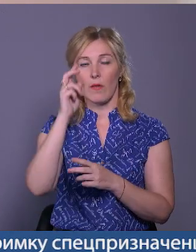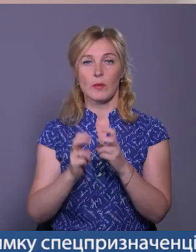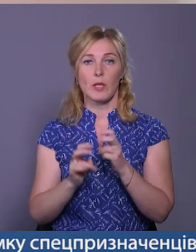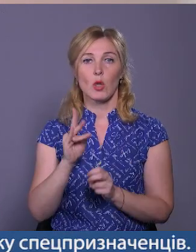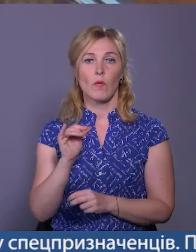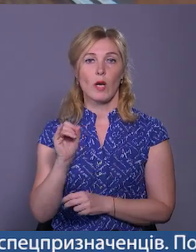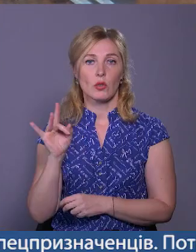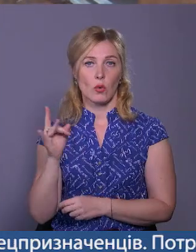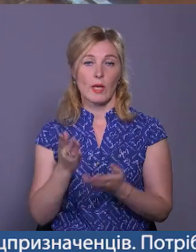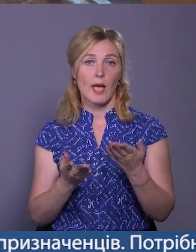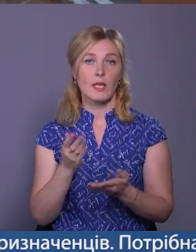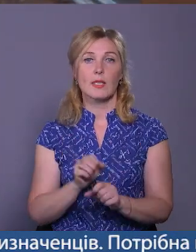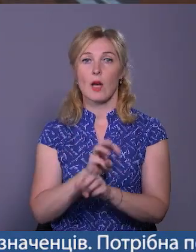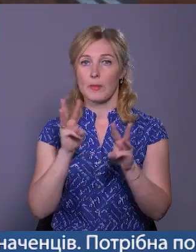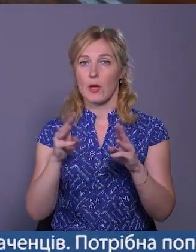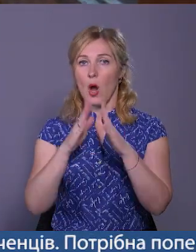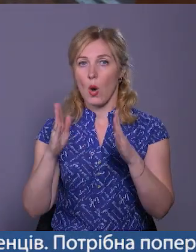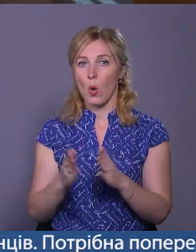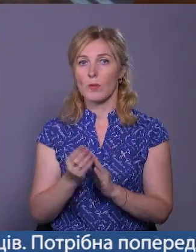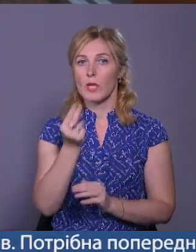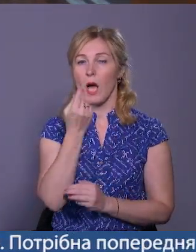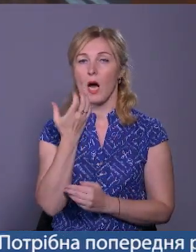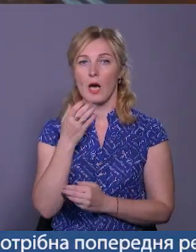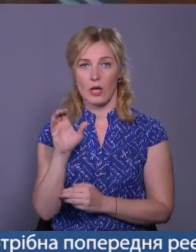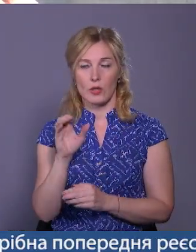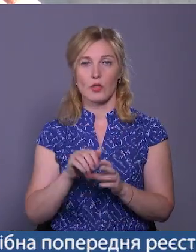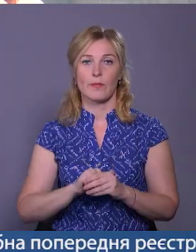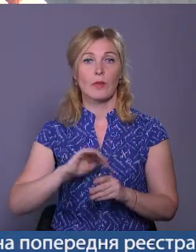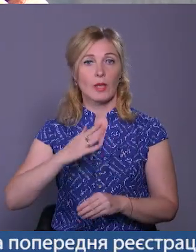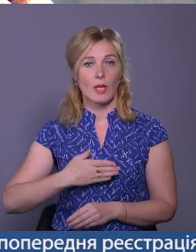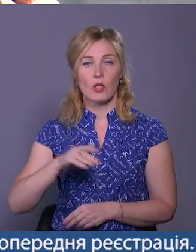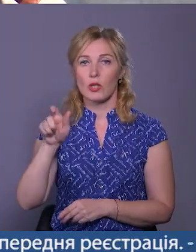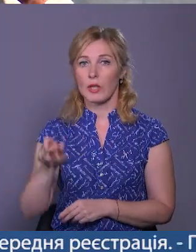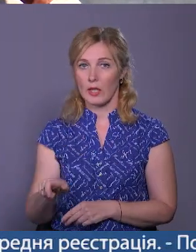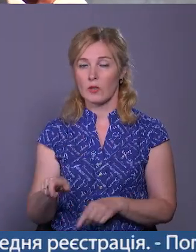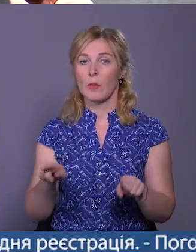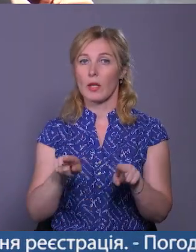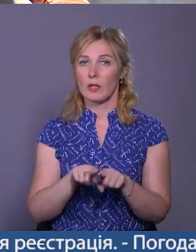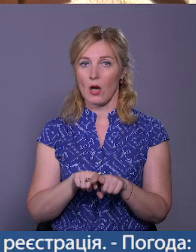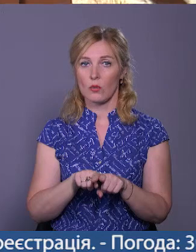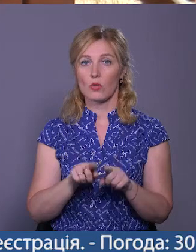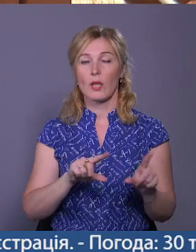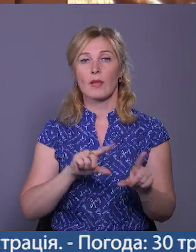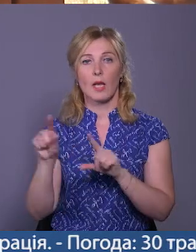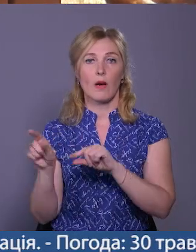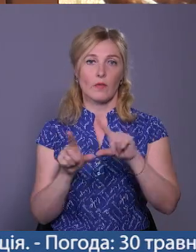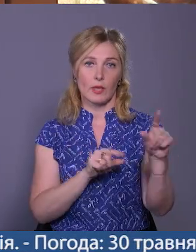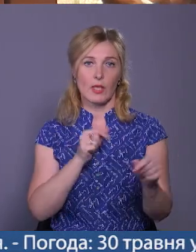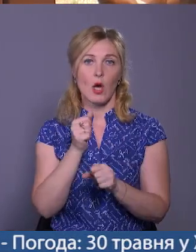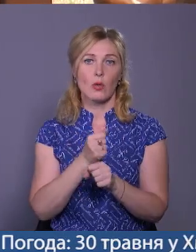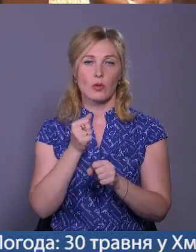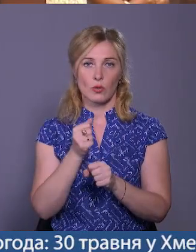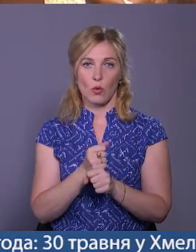Новатор який забезпечує комплексне гаряче харчування наших клієнтів і в тому числі на виїзді розроблено